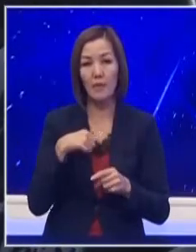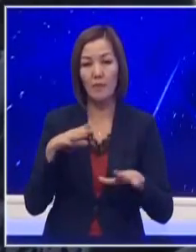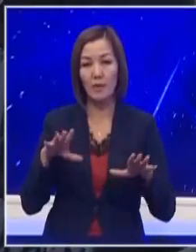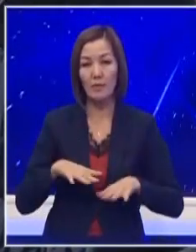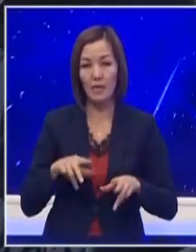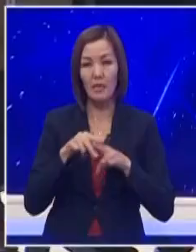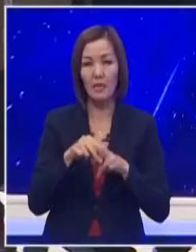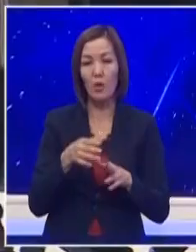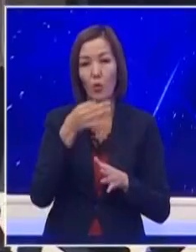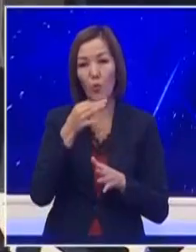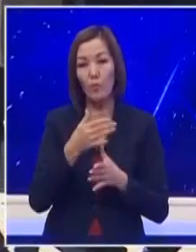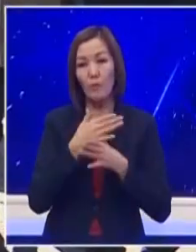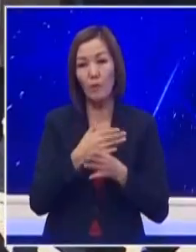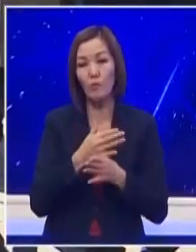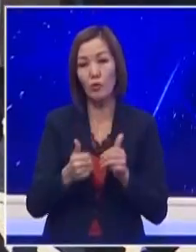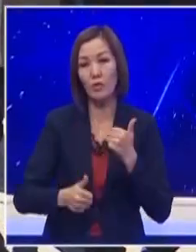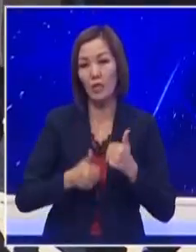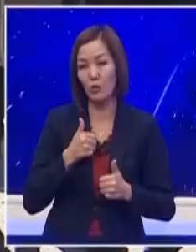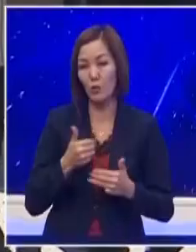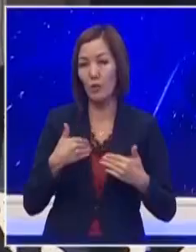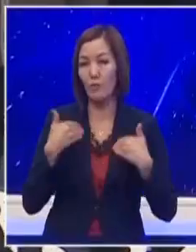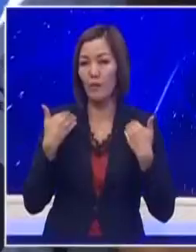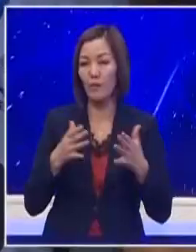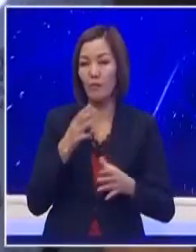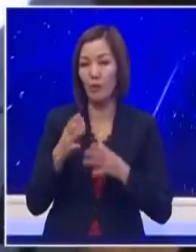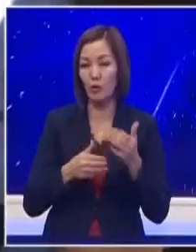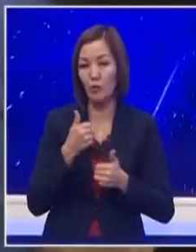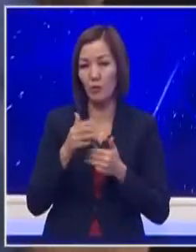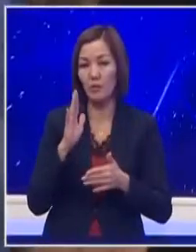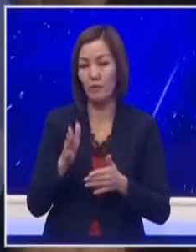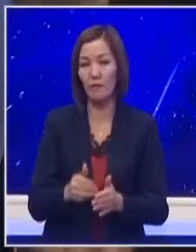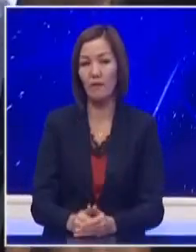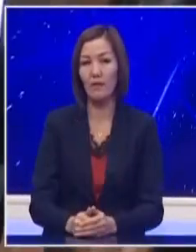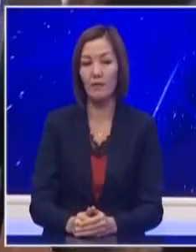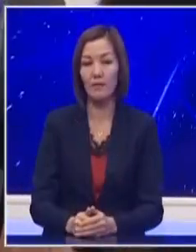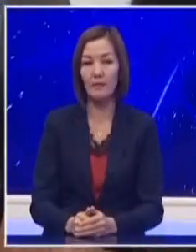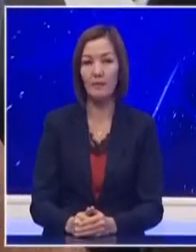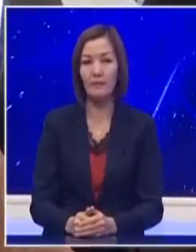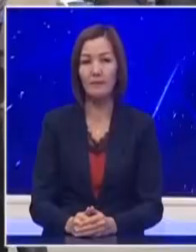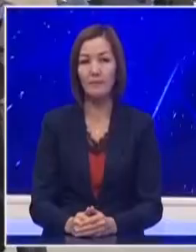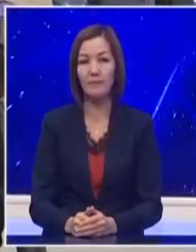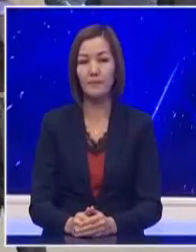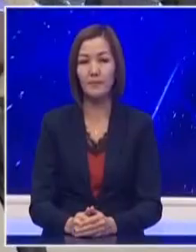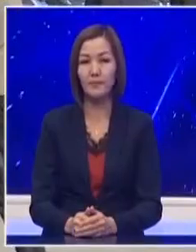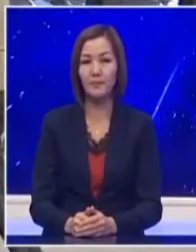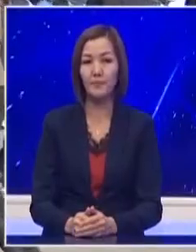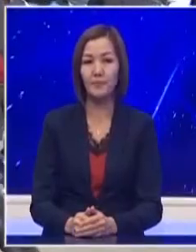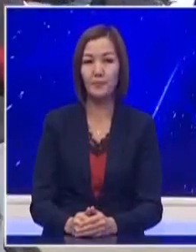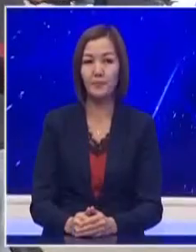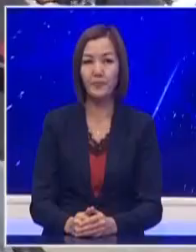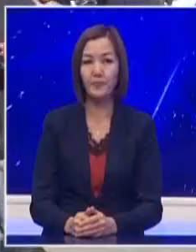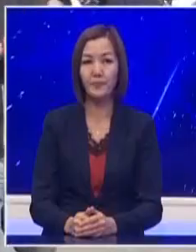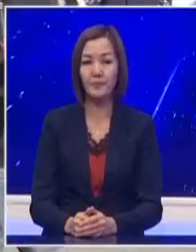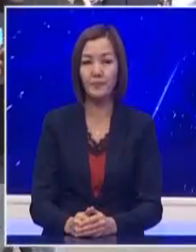полученный опыт поможет им достойно предстать международных соревнованиях Дина буранбаева жар-хен Нурлан Надир